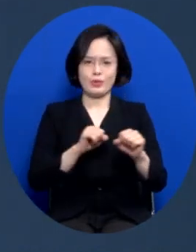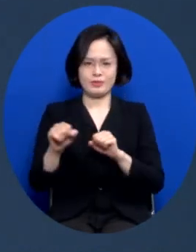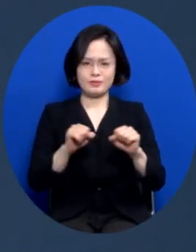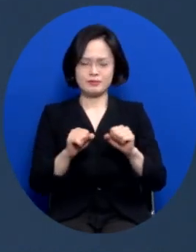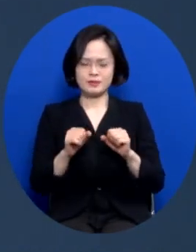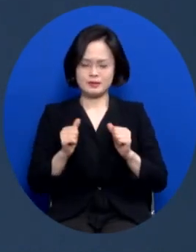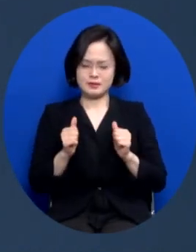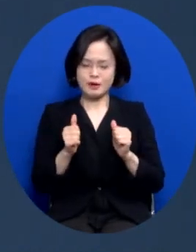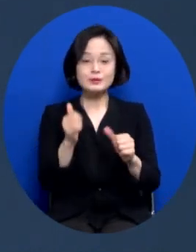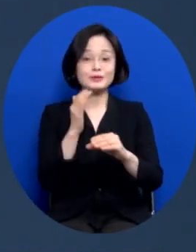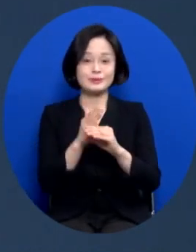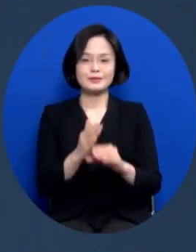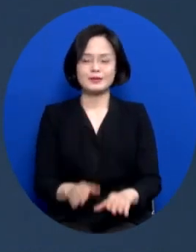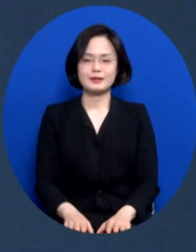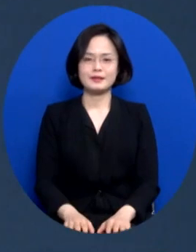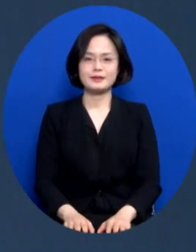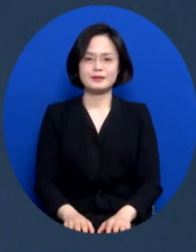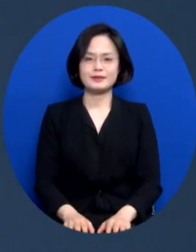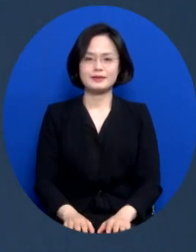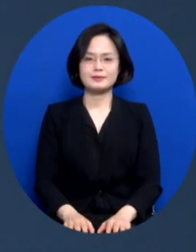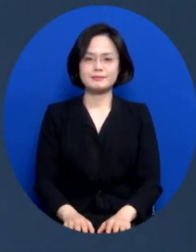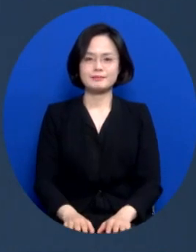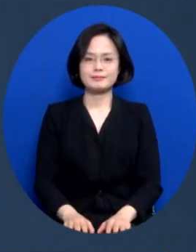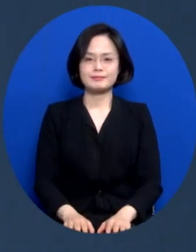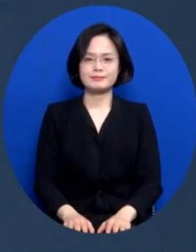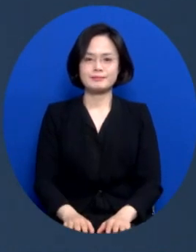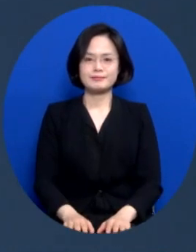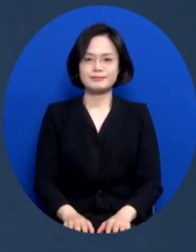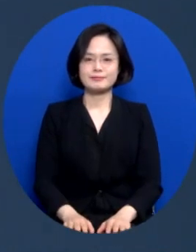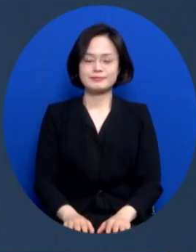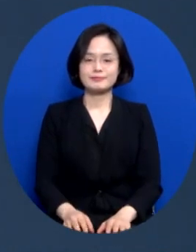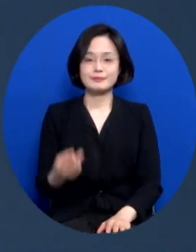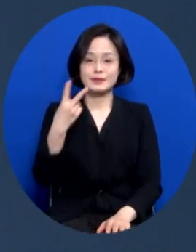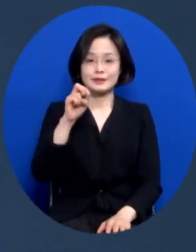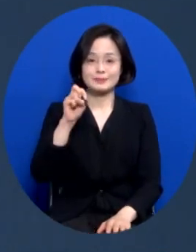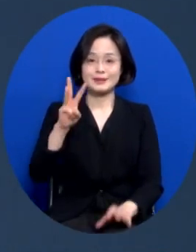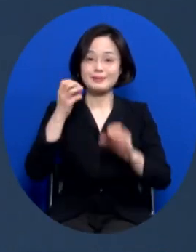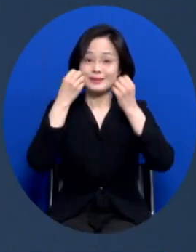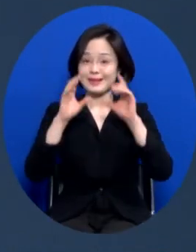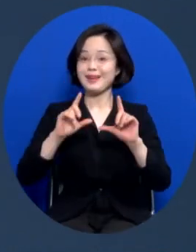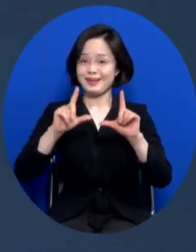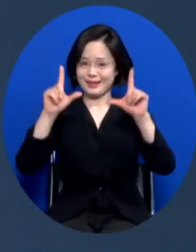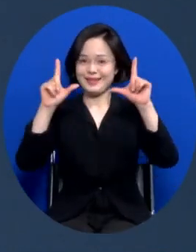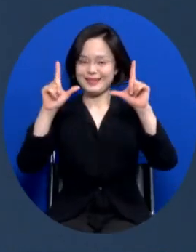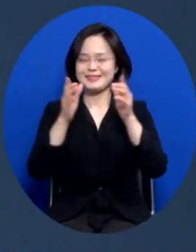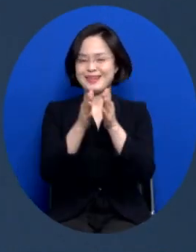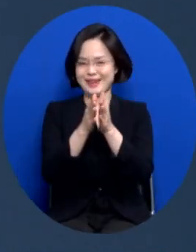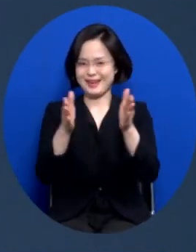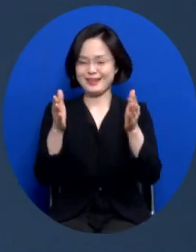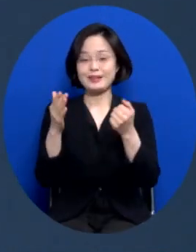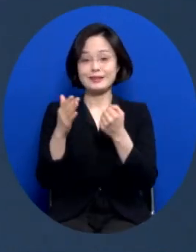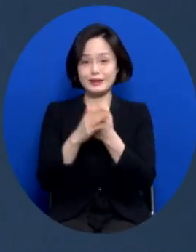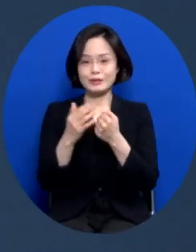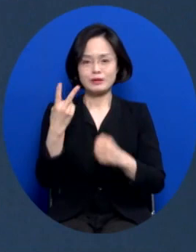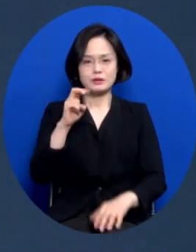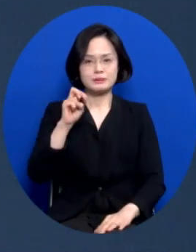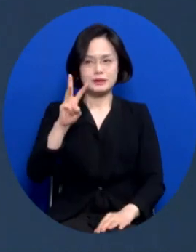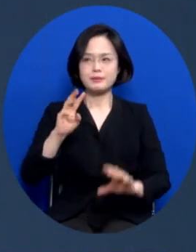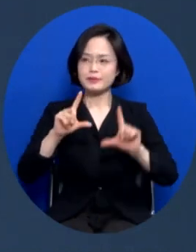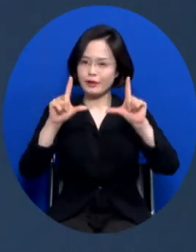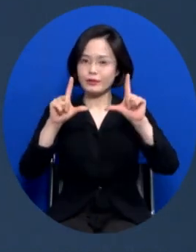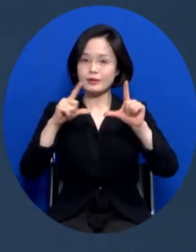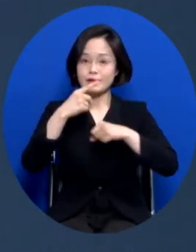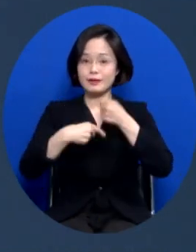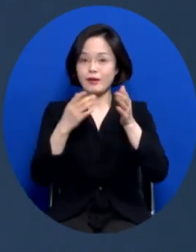다해 왔습니다 이제 새해를 맞이하고 2023년도에는 아직 미진한 부분이